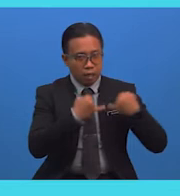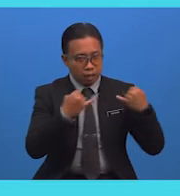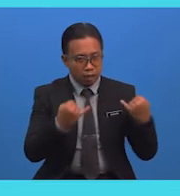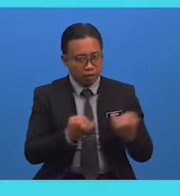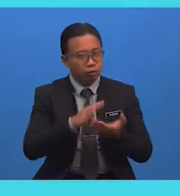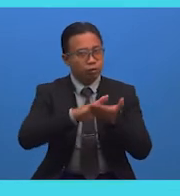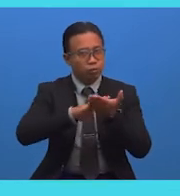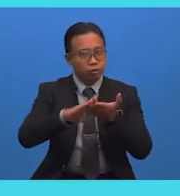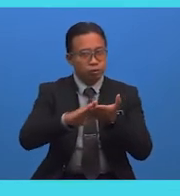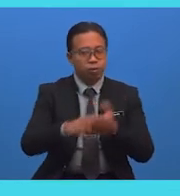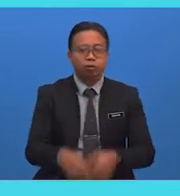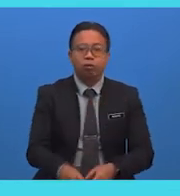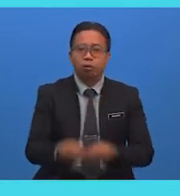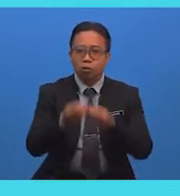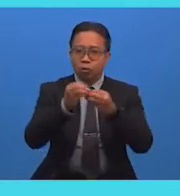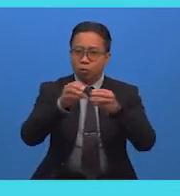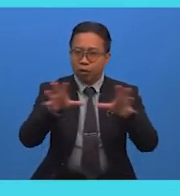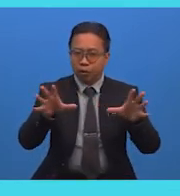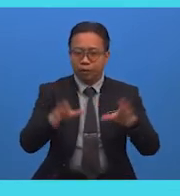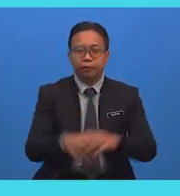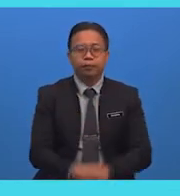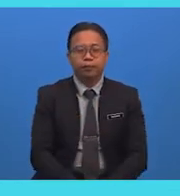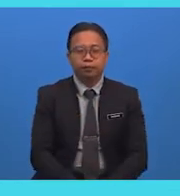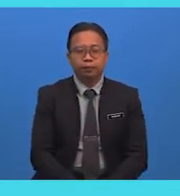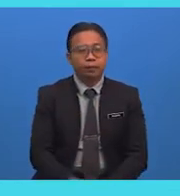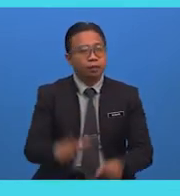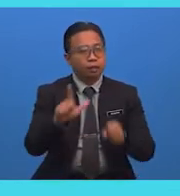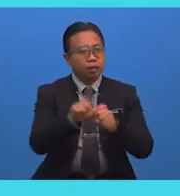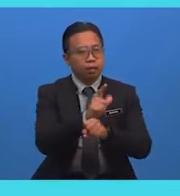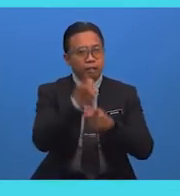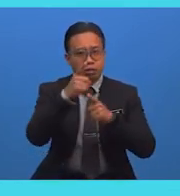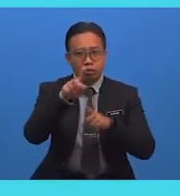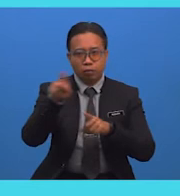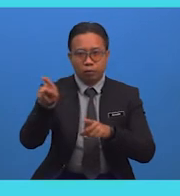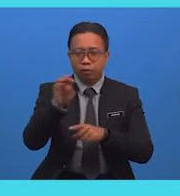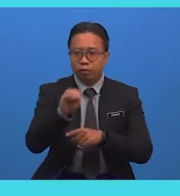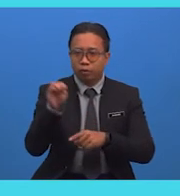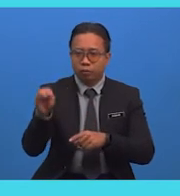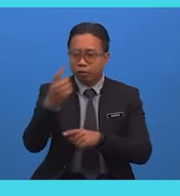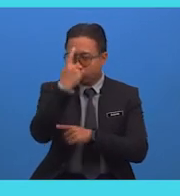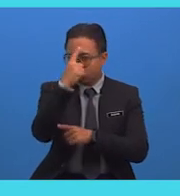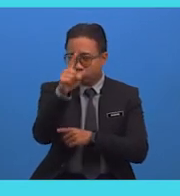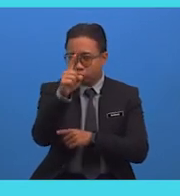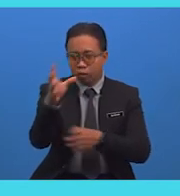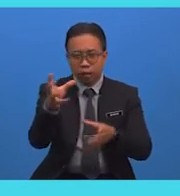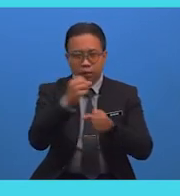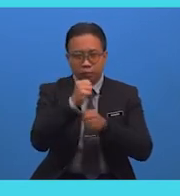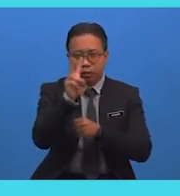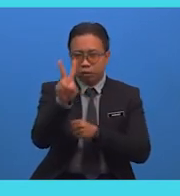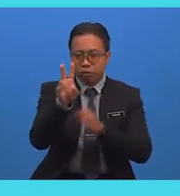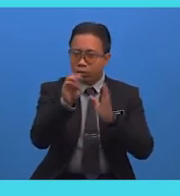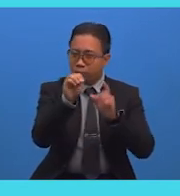hati merupakan huraian. Maka lengkaplah jawapan murid-murid untuk